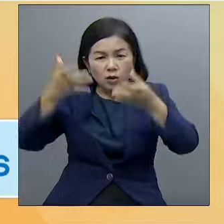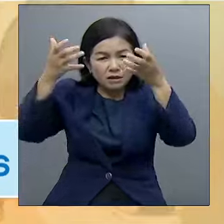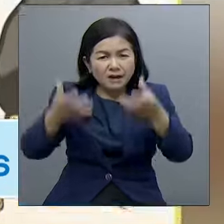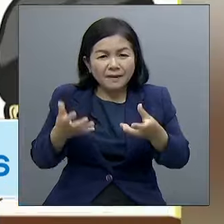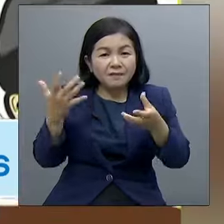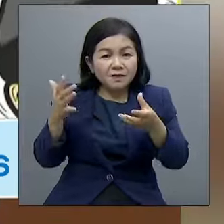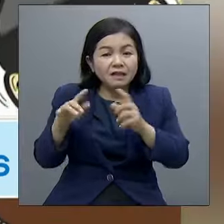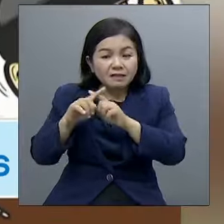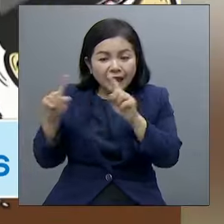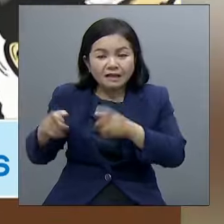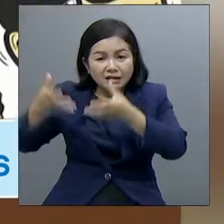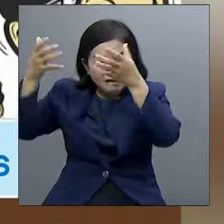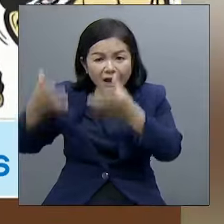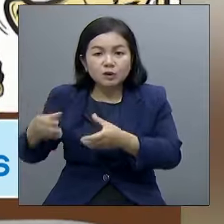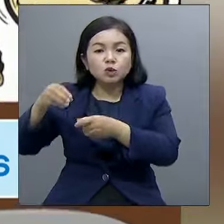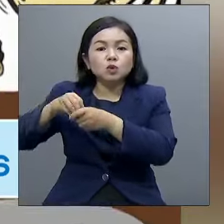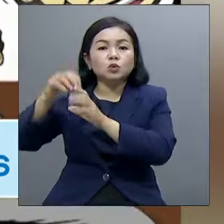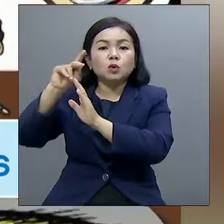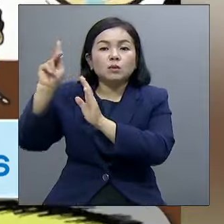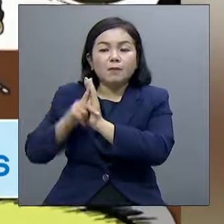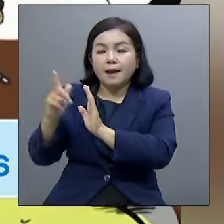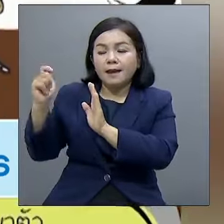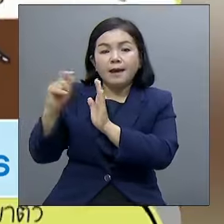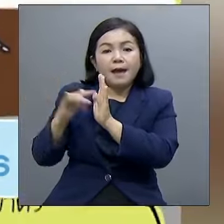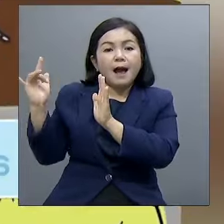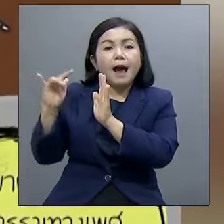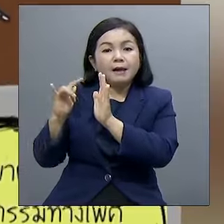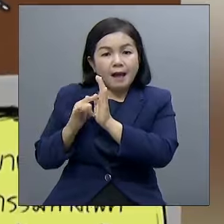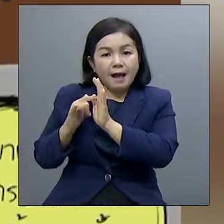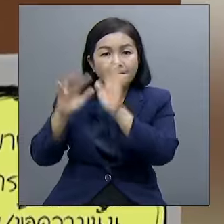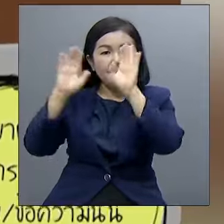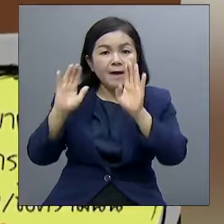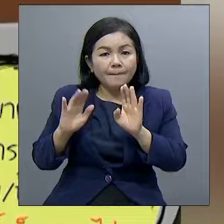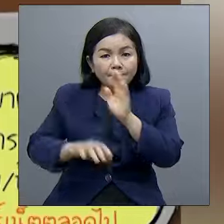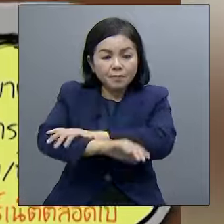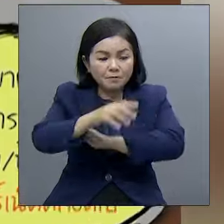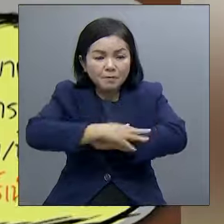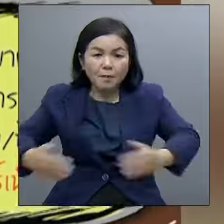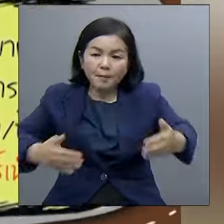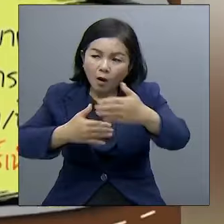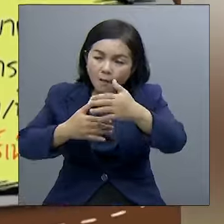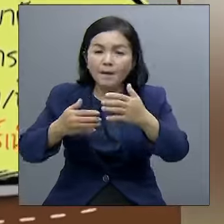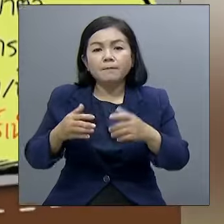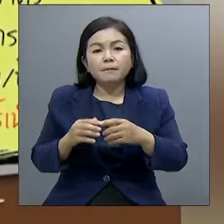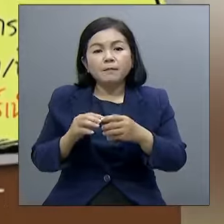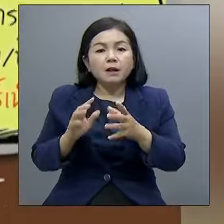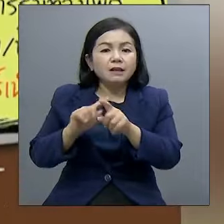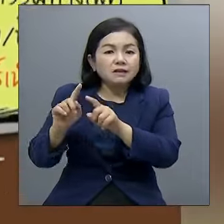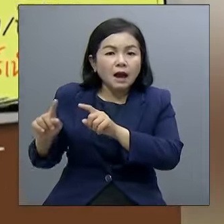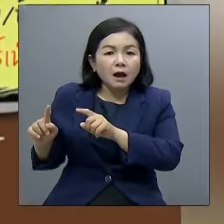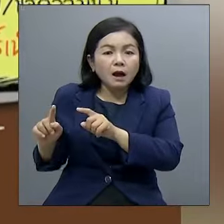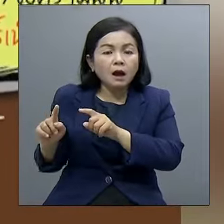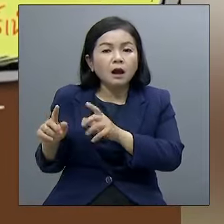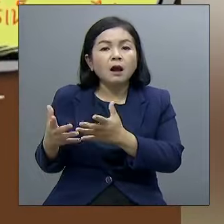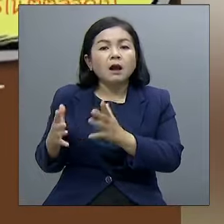ลกฎหมายอาญานะครับกฎหมายอาญาเนี่ยถ้าเป็นการกระทำอนาจารอันเนี้ยโอเคอันเนี้ยโรงเรียนอาจจะรอดอาจจะไม่โ